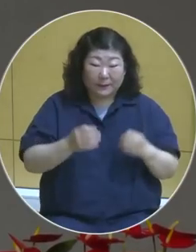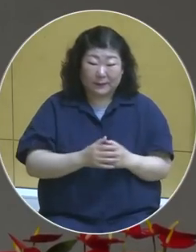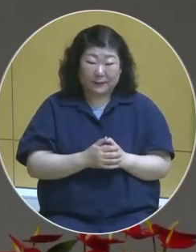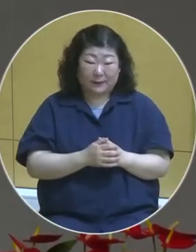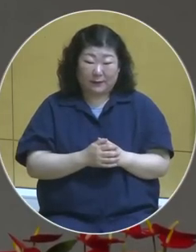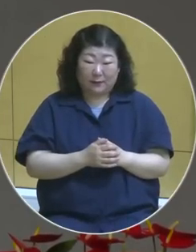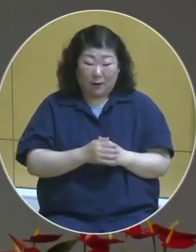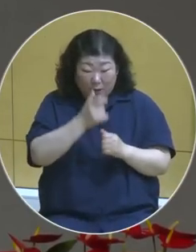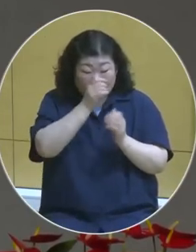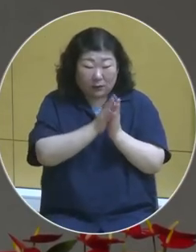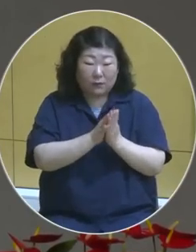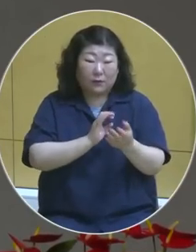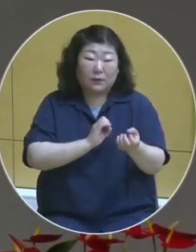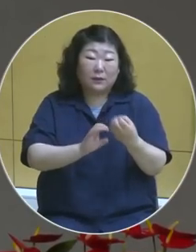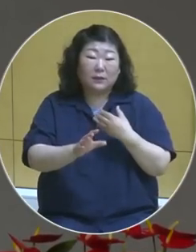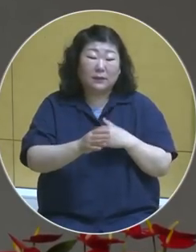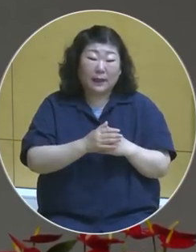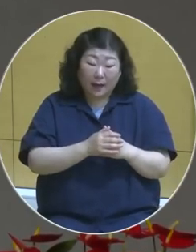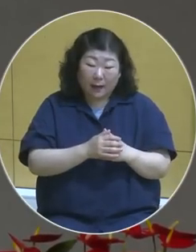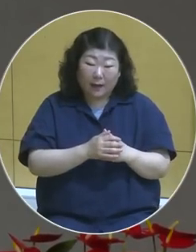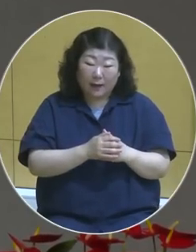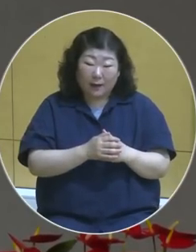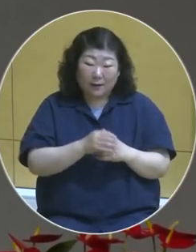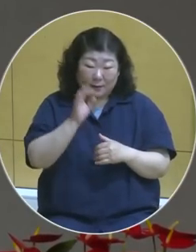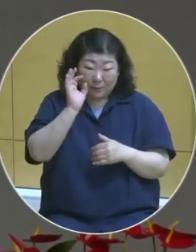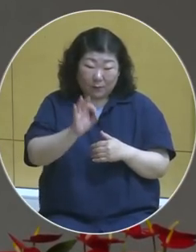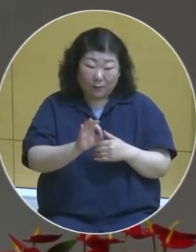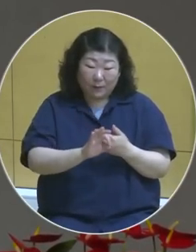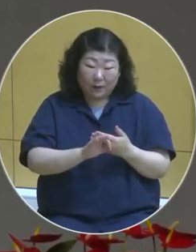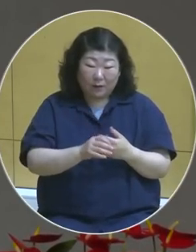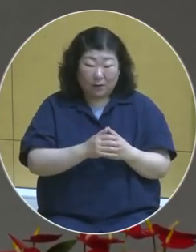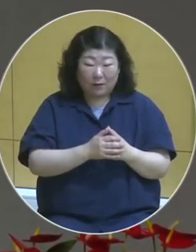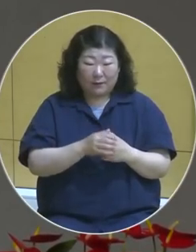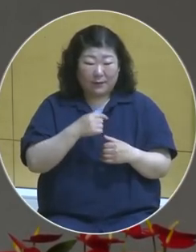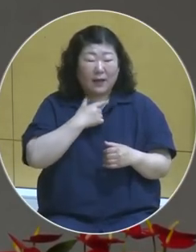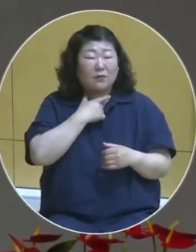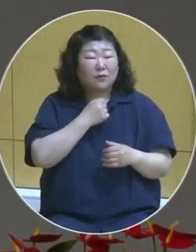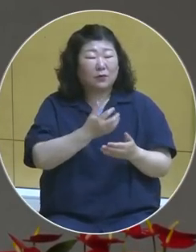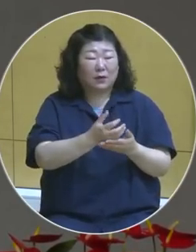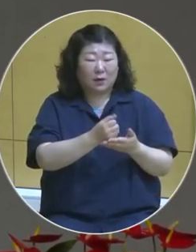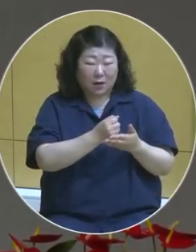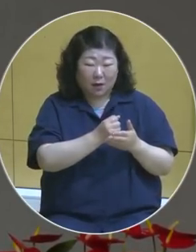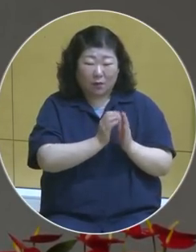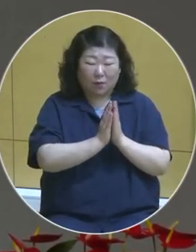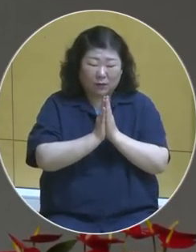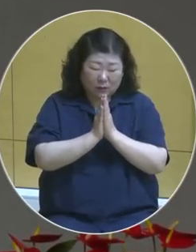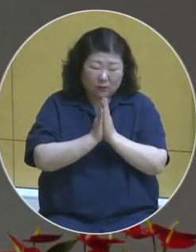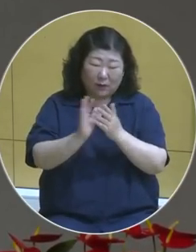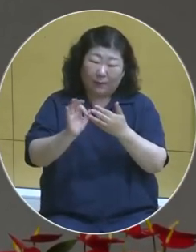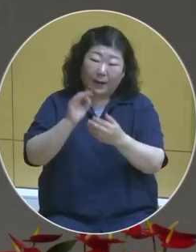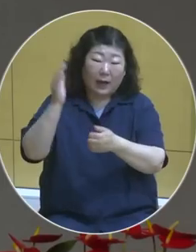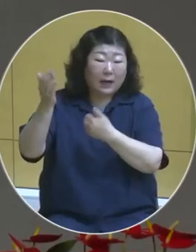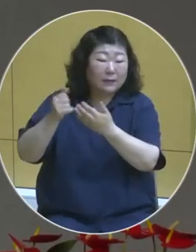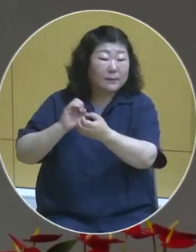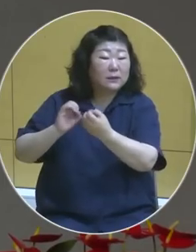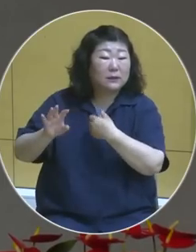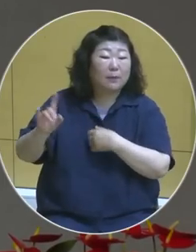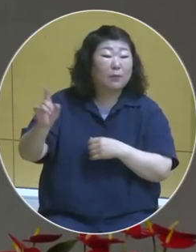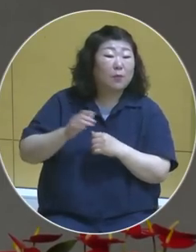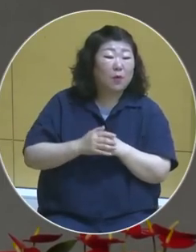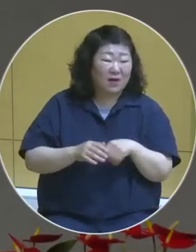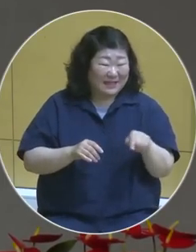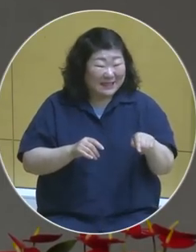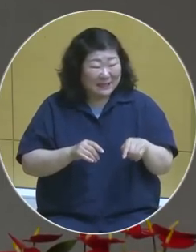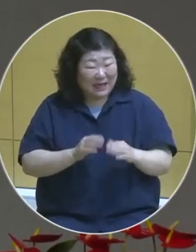패턴을 보면 하나님께서 주로 어떻게 하시는가 하면 내가 손을 품고 기도를 하면 하나님의 응답은 그겁니다. 너가 그 일을 해라.